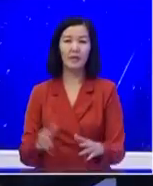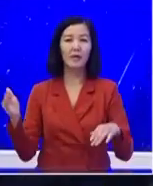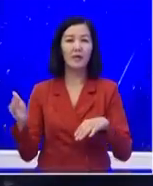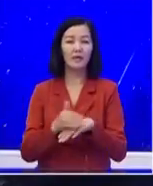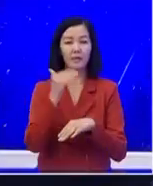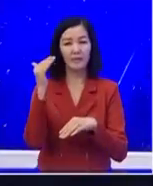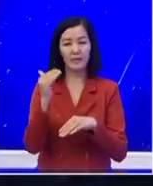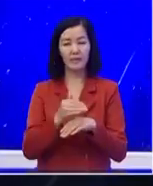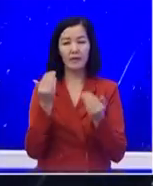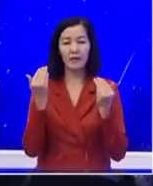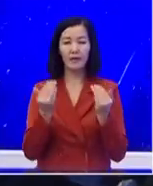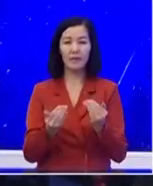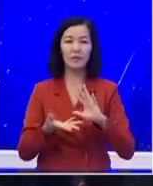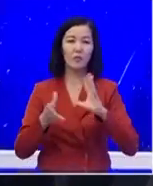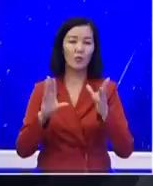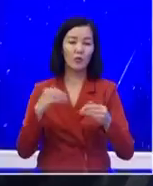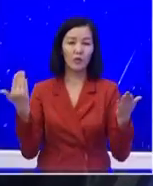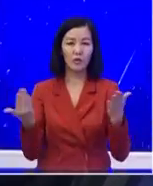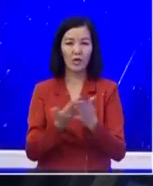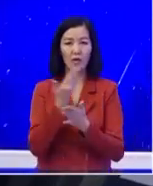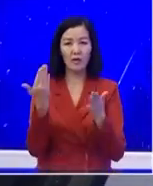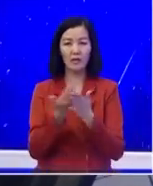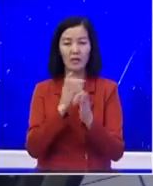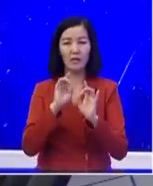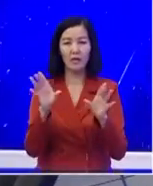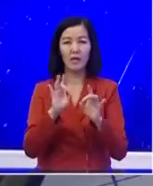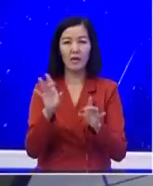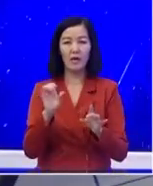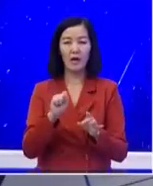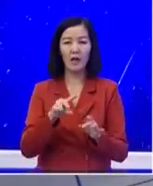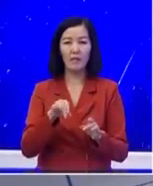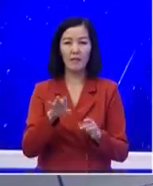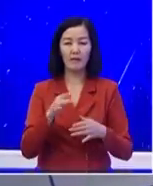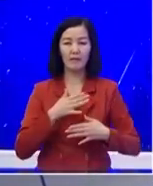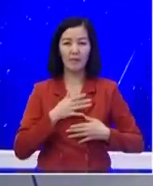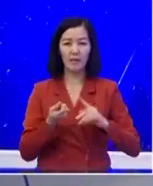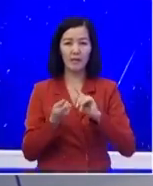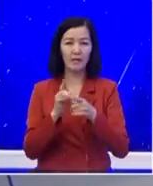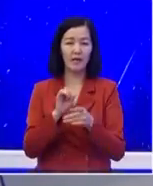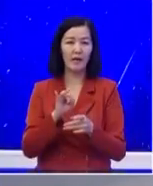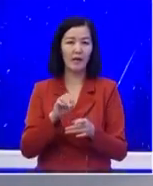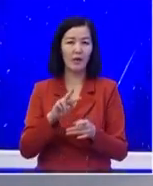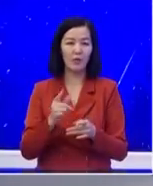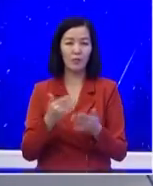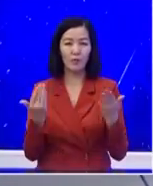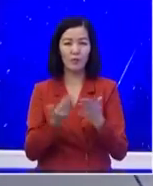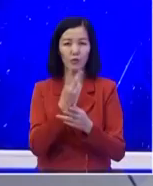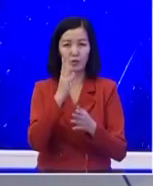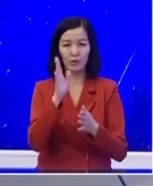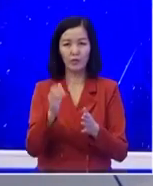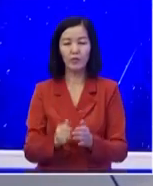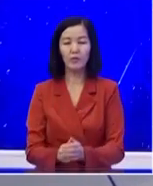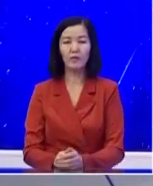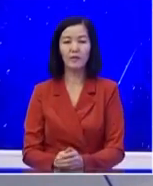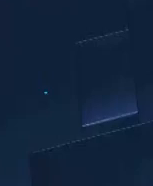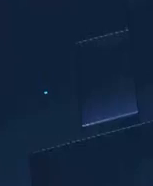Ассаламу алейкум, қадірменді көрермен, тікелей эфирде жаңалықтары, студияда Алмат Хамид, сурда дырмада Айгүлі Жұмашқызы. Бүгінгі хабарда көретіндеріміз.